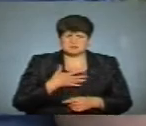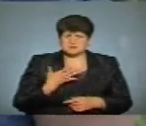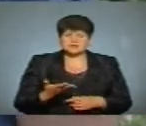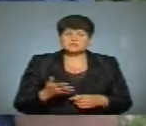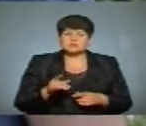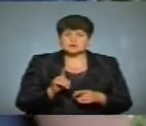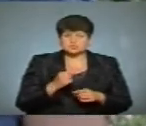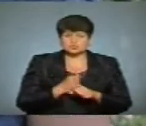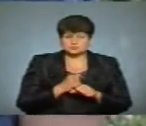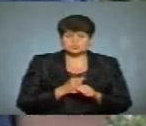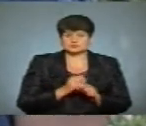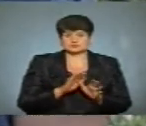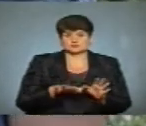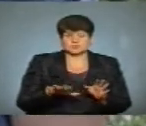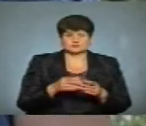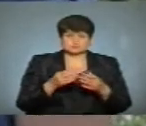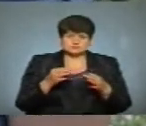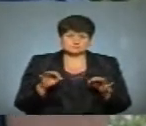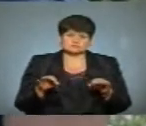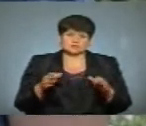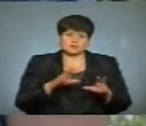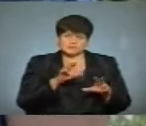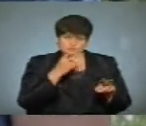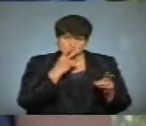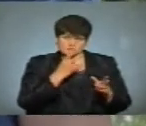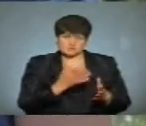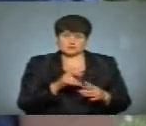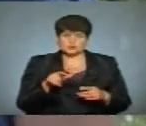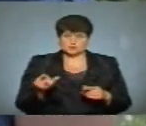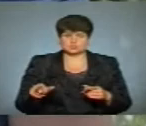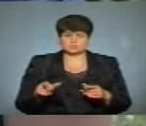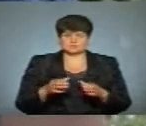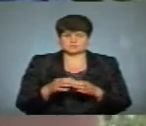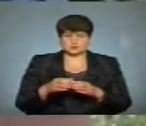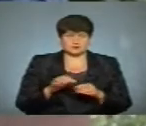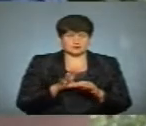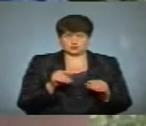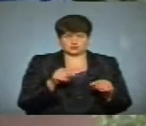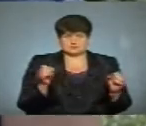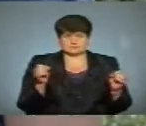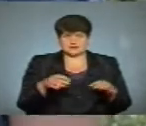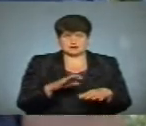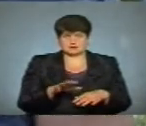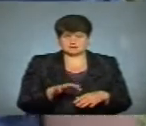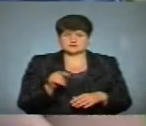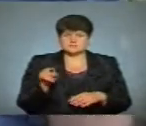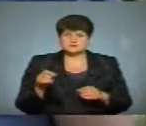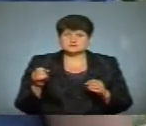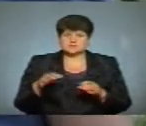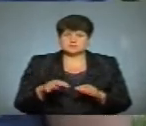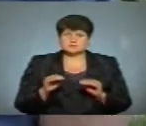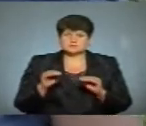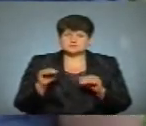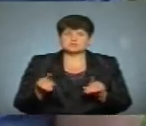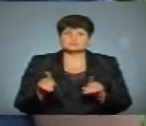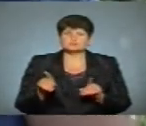зробимо ділянку вільно доступною, всі її будуть бачити, люди певних категорій не будуть тут збиратися, так? А там, де вони збираються, ми посадимо